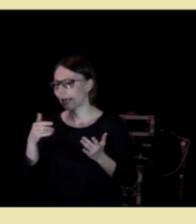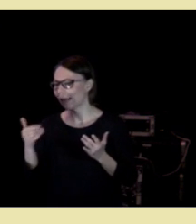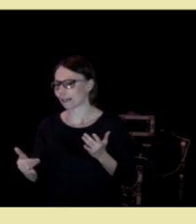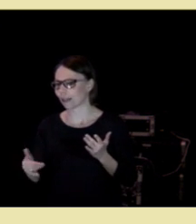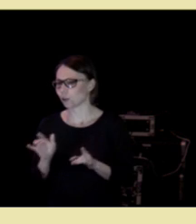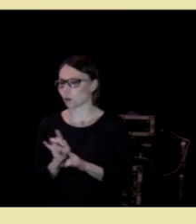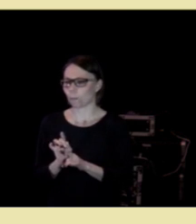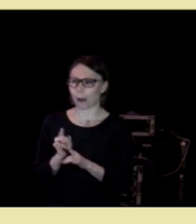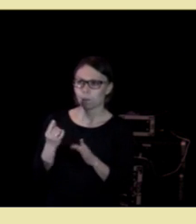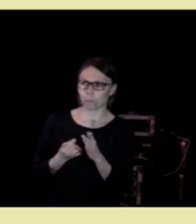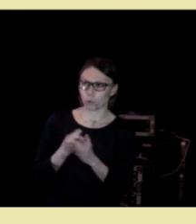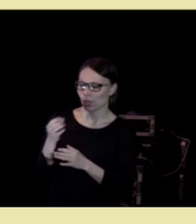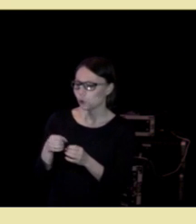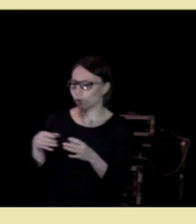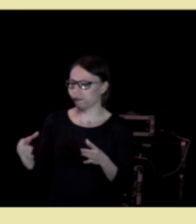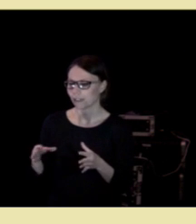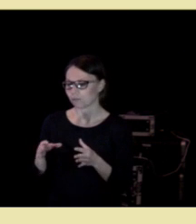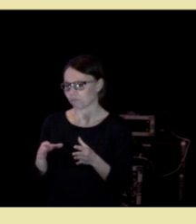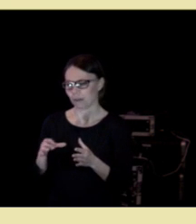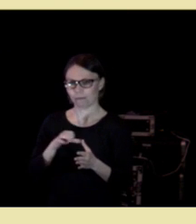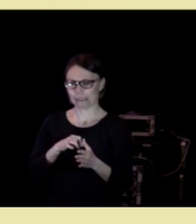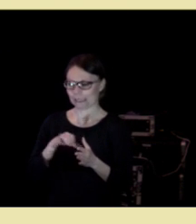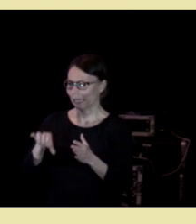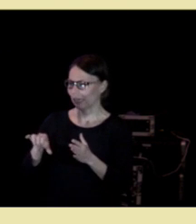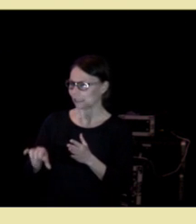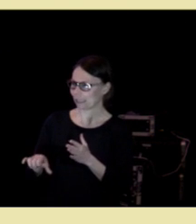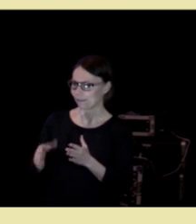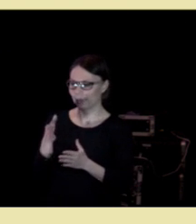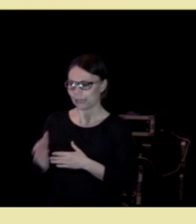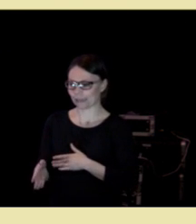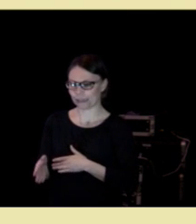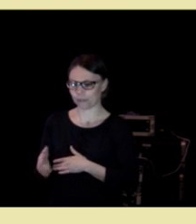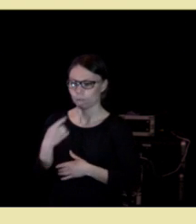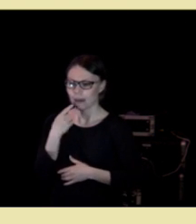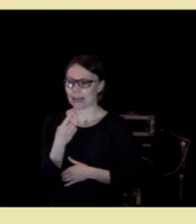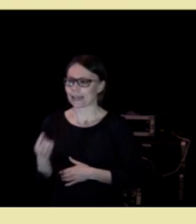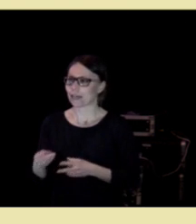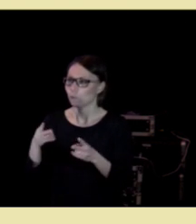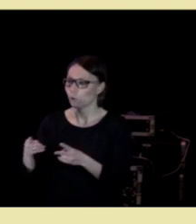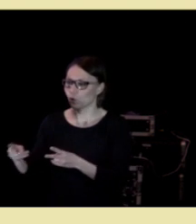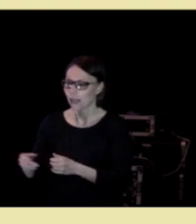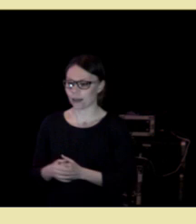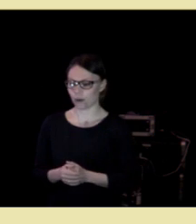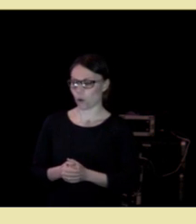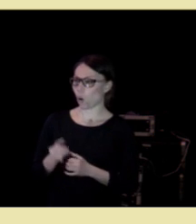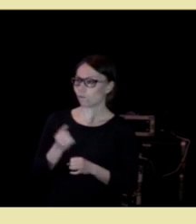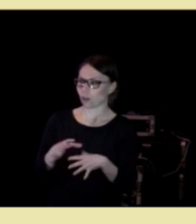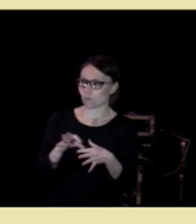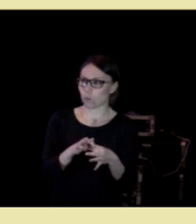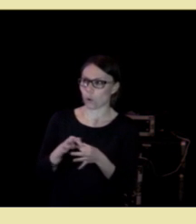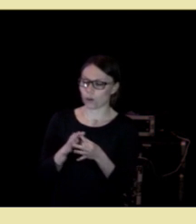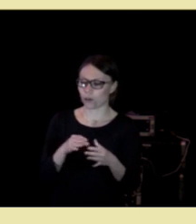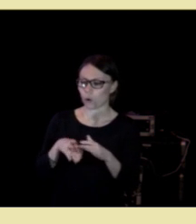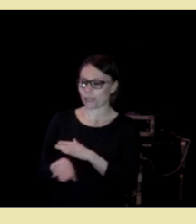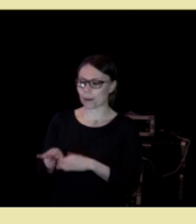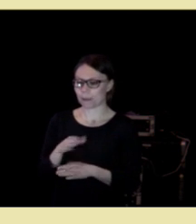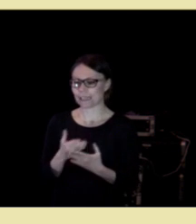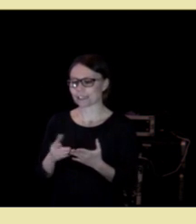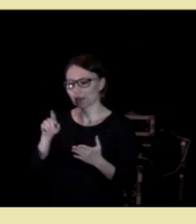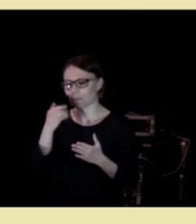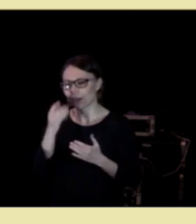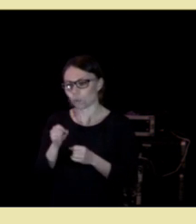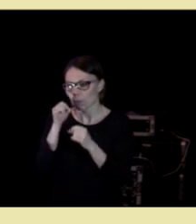som mulig utvikling I negativ retning for helse hos den enkelte brukeren, og hvordan kan pårørende og hjemmetjenesten være